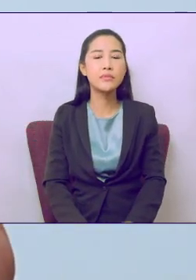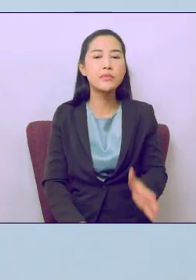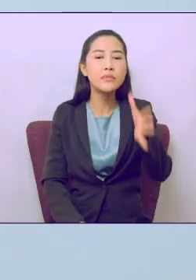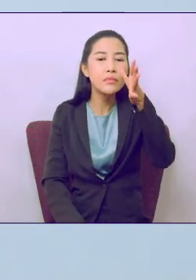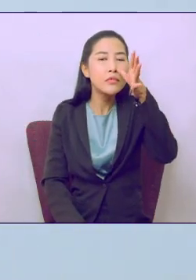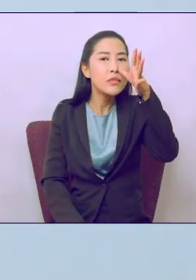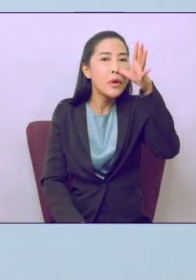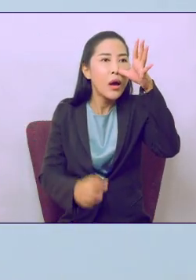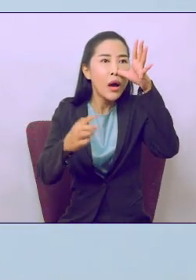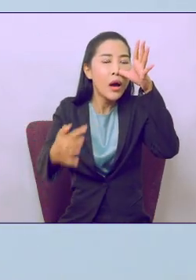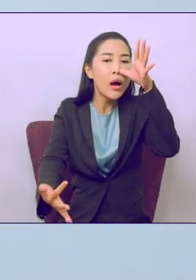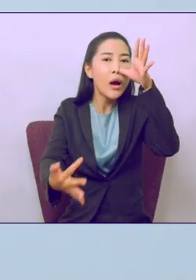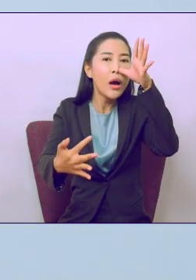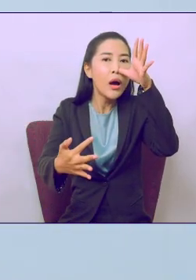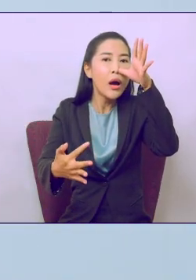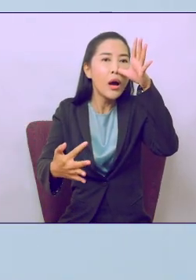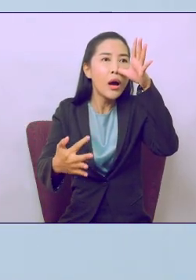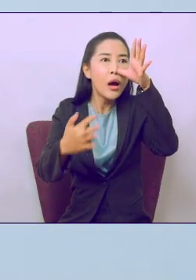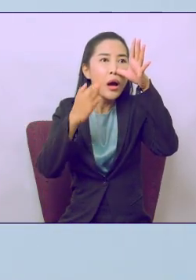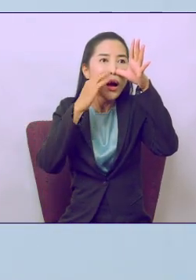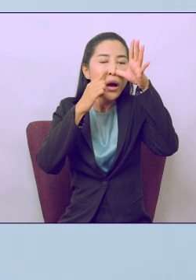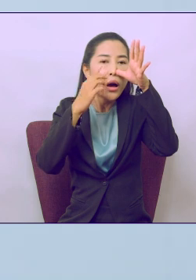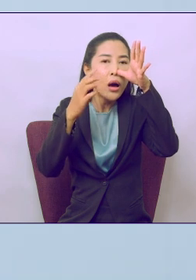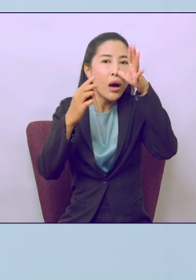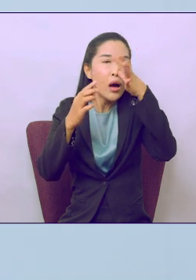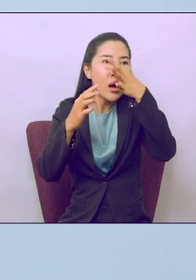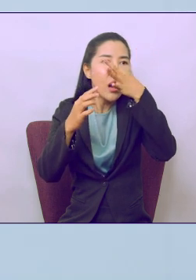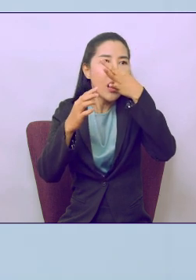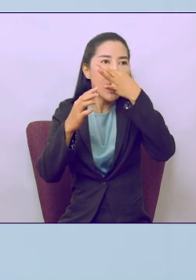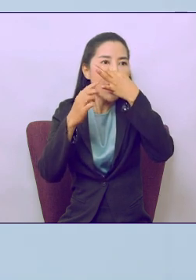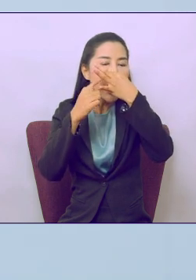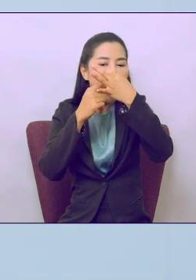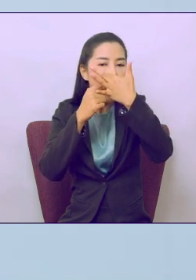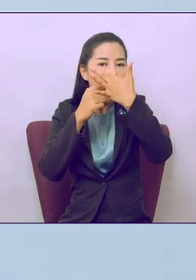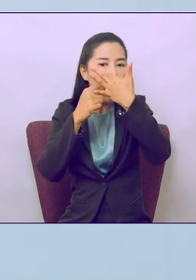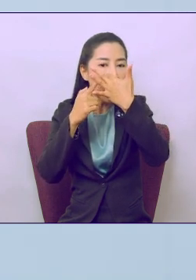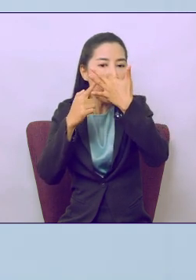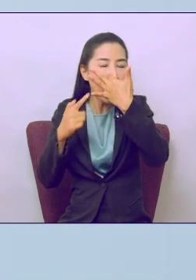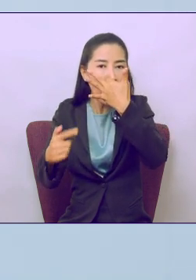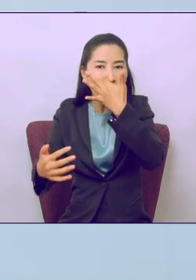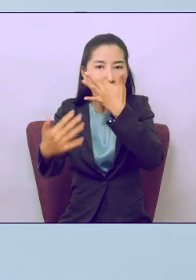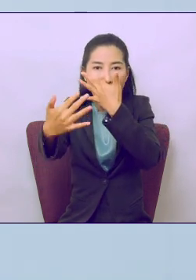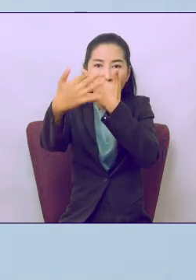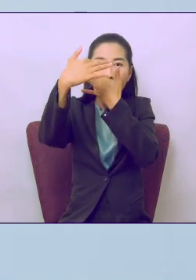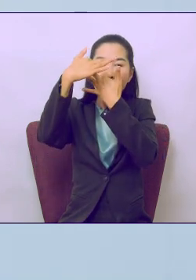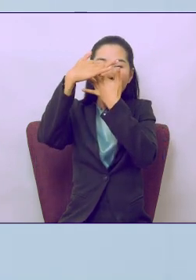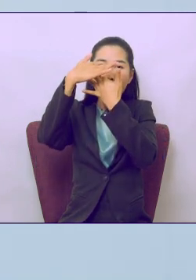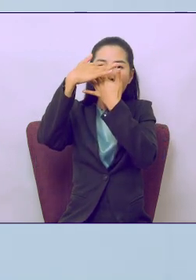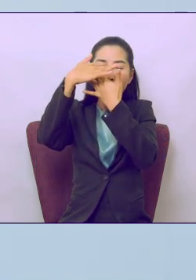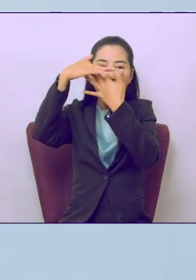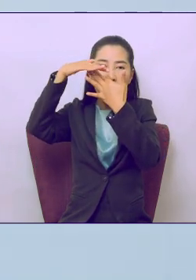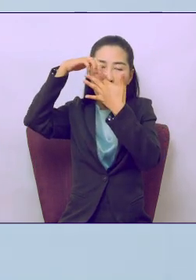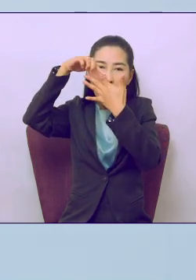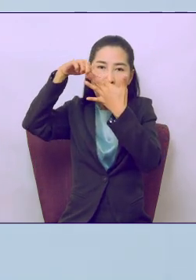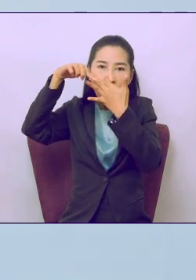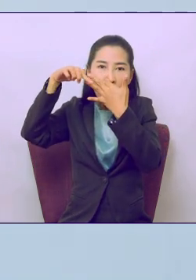รูรูจมูกนึงหายใจเข้านะครับทางซ้ายปิดซ้ายนะครับแล้วก็เปิดขวาหายใจออกนะครับแล้วก็หาย